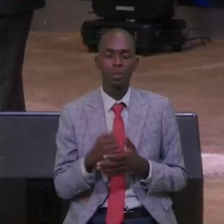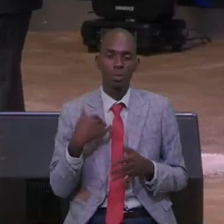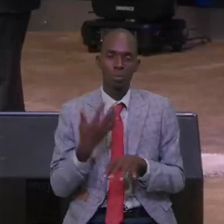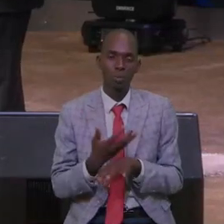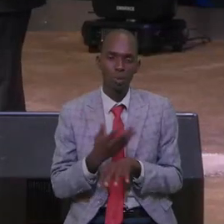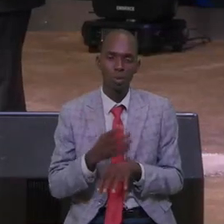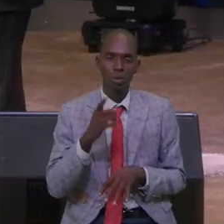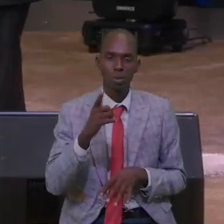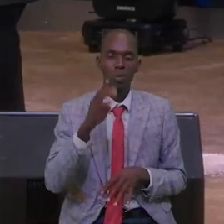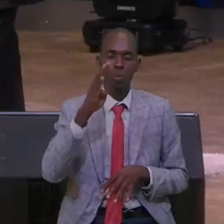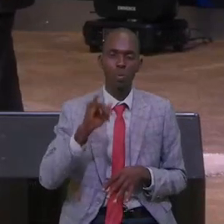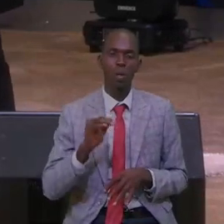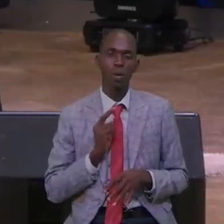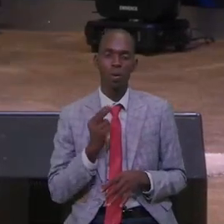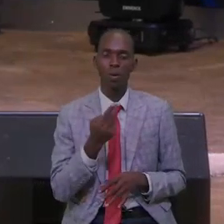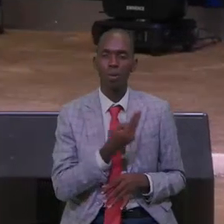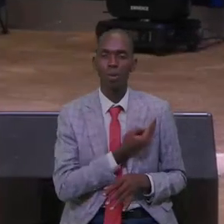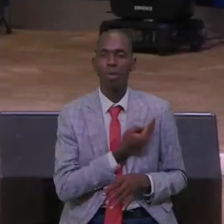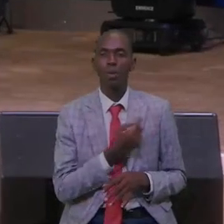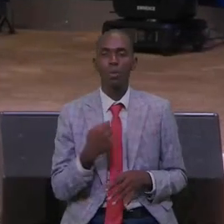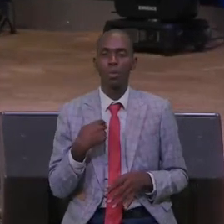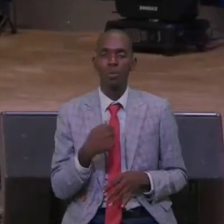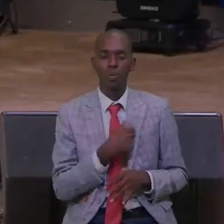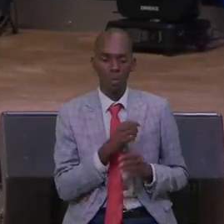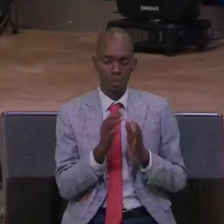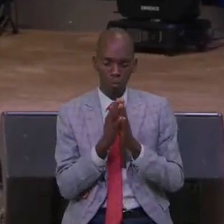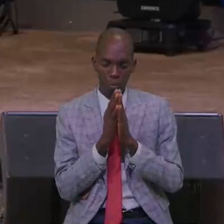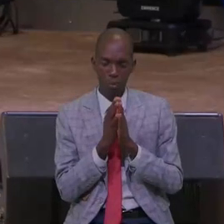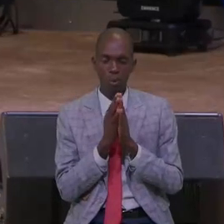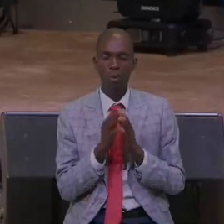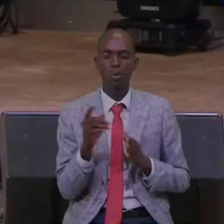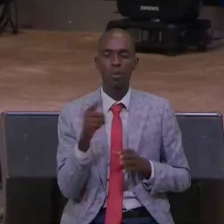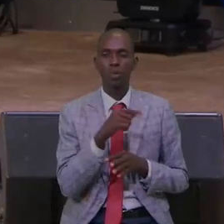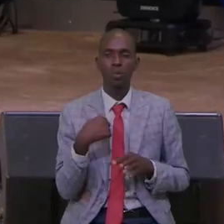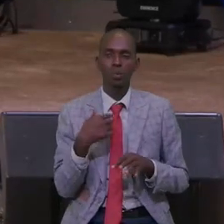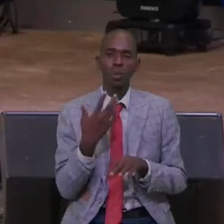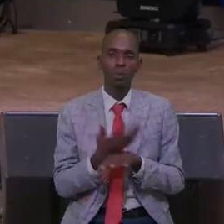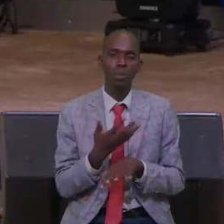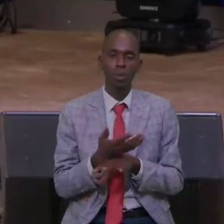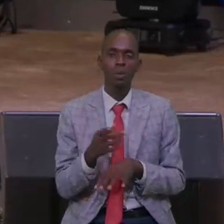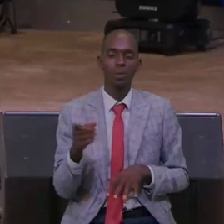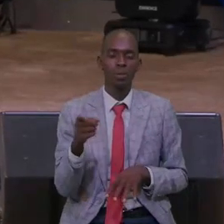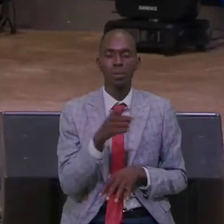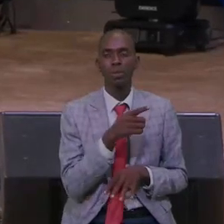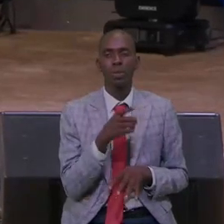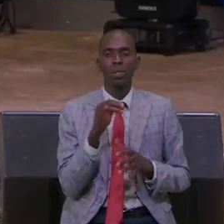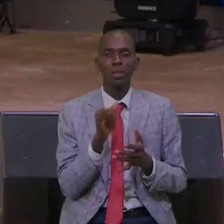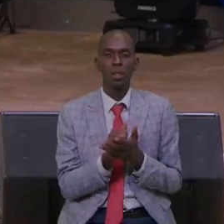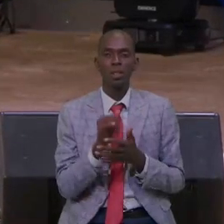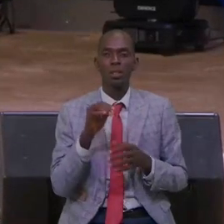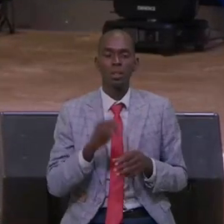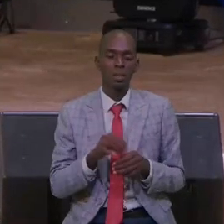nous, comme si Dieu suppliait. Nous vous en supplions au nom de